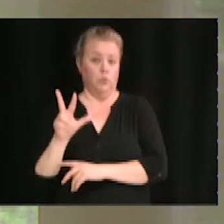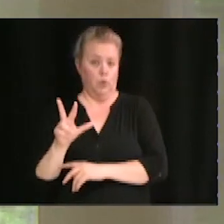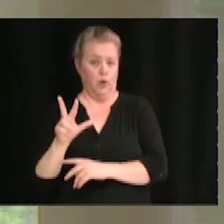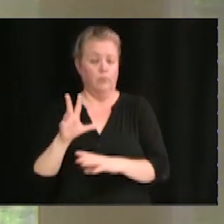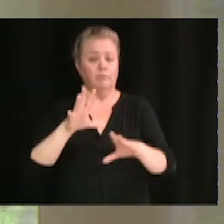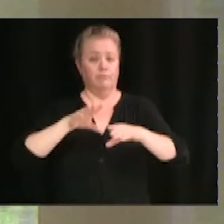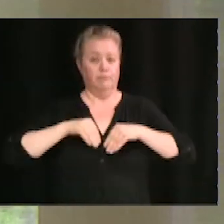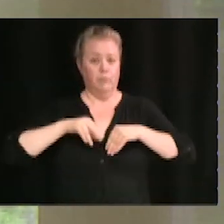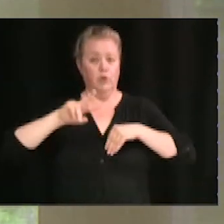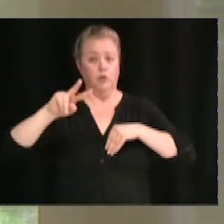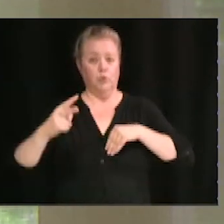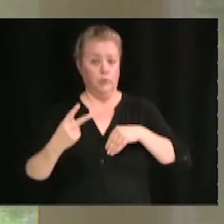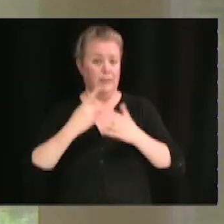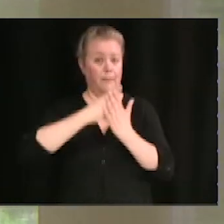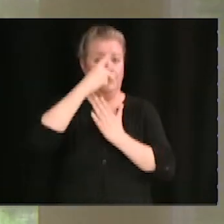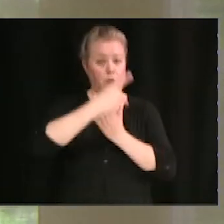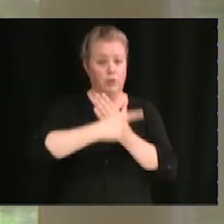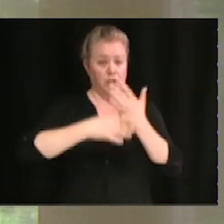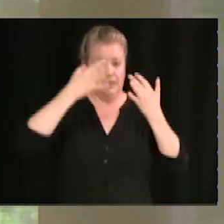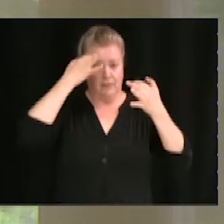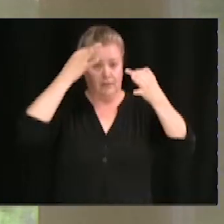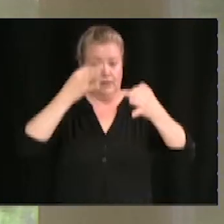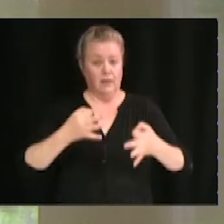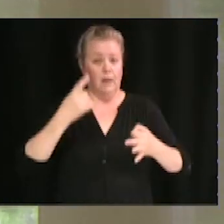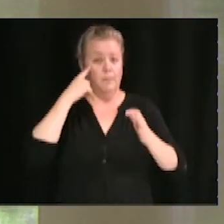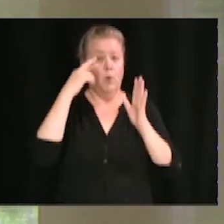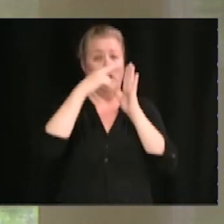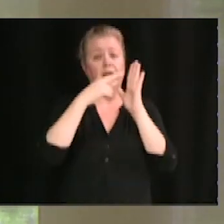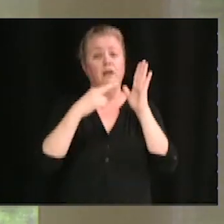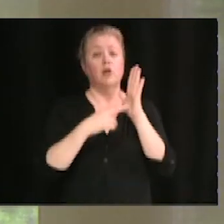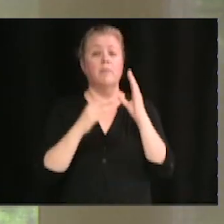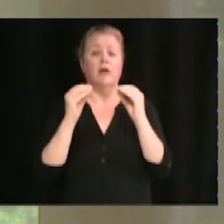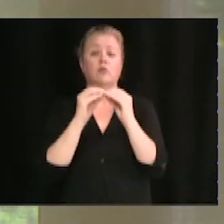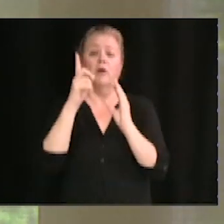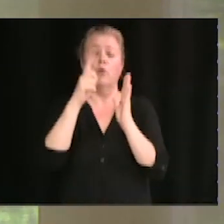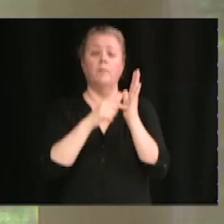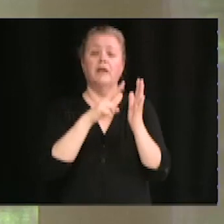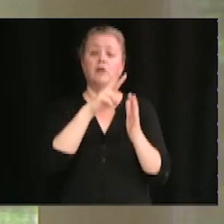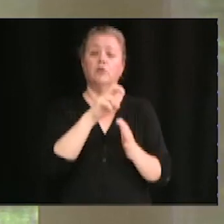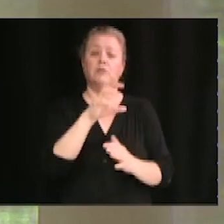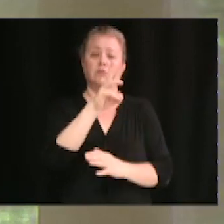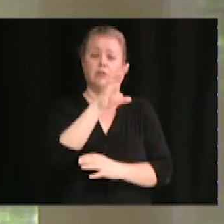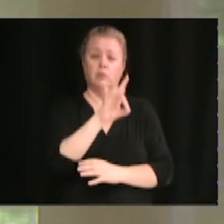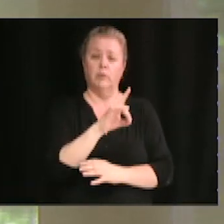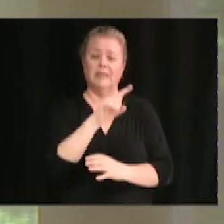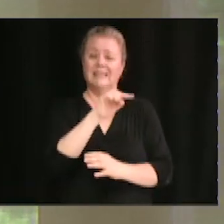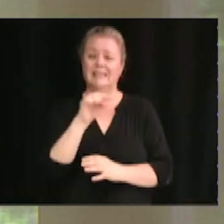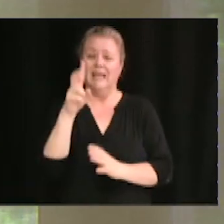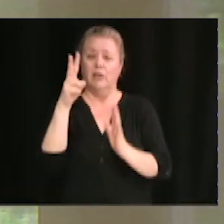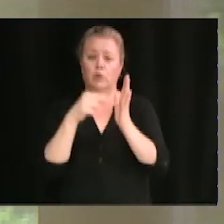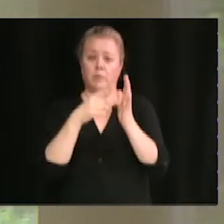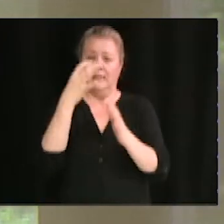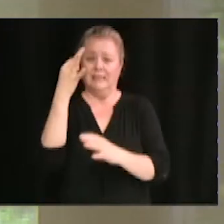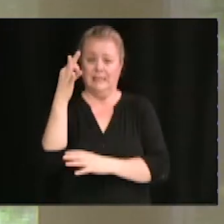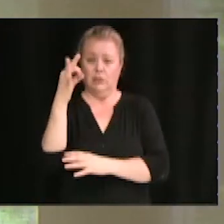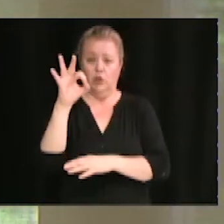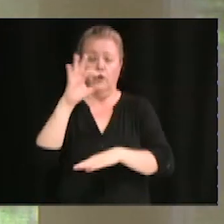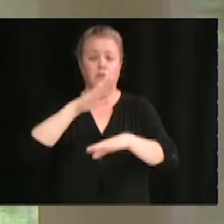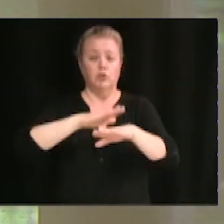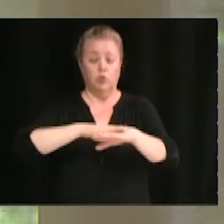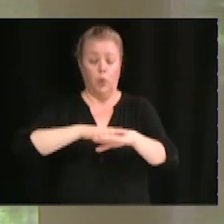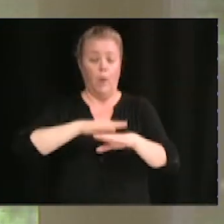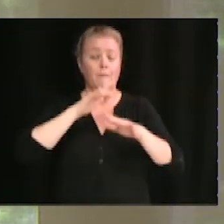concernant le règlement numéro 1268-2019 relatif au projet particulier de construction,